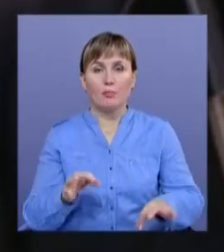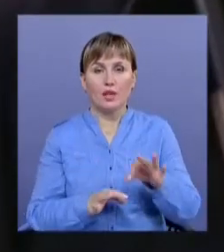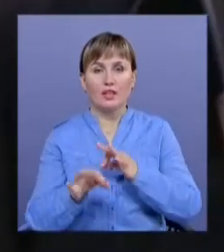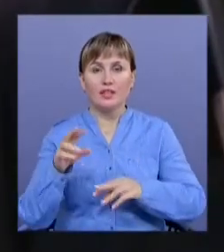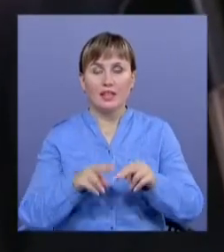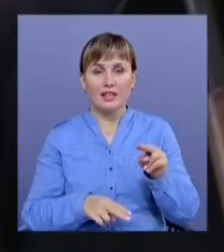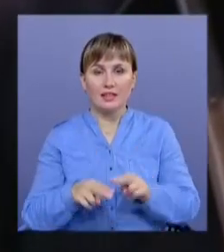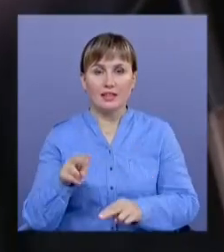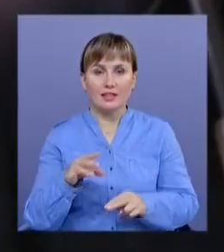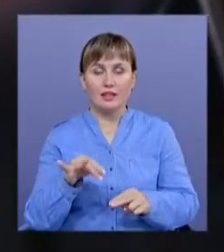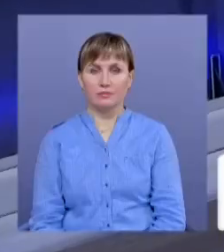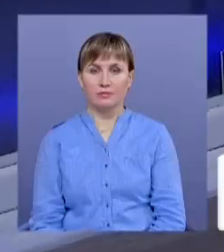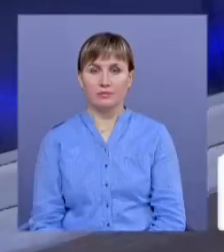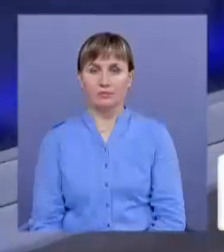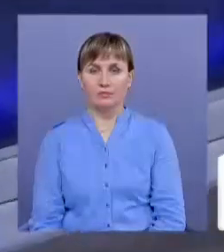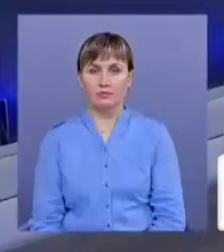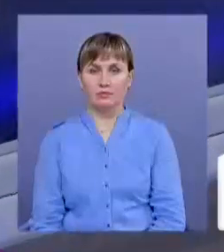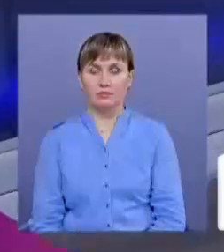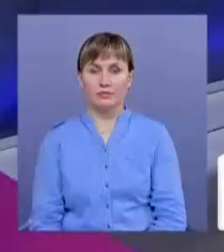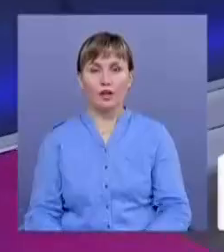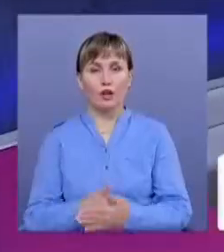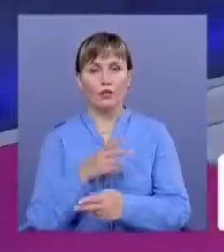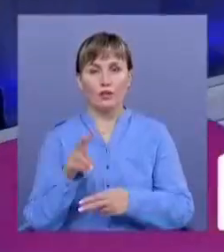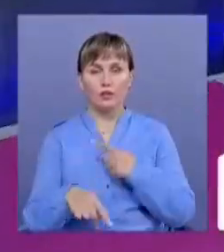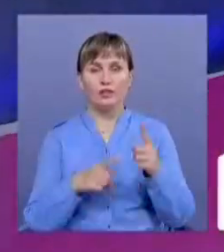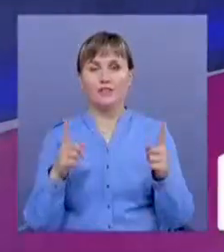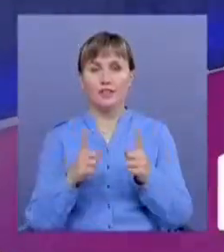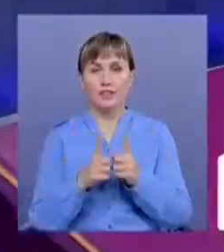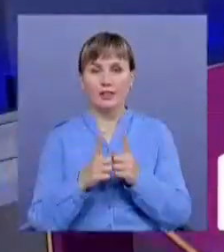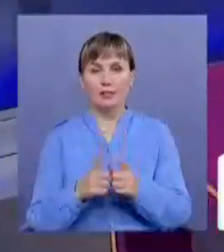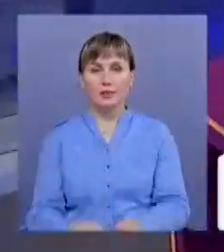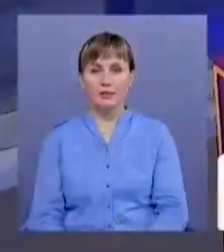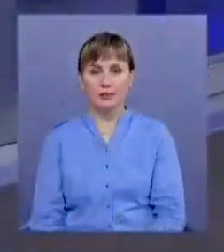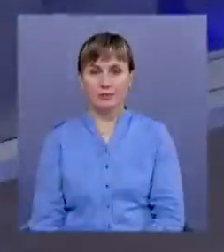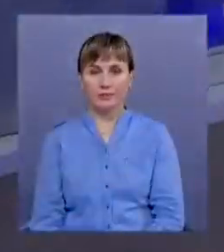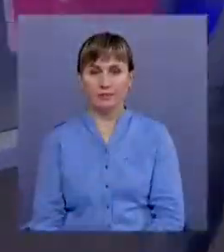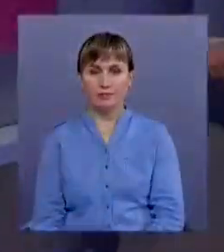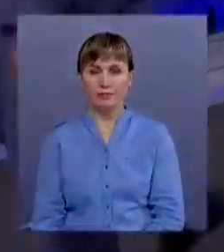строительства Эйфелевой башни. На этом у меня все. Всего доброго и до встречи в эфире.